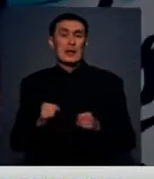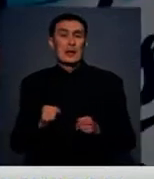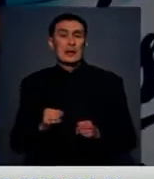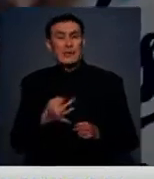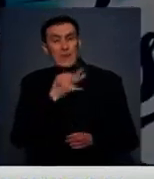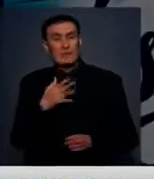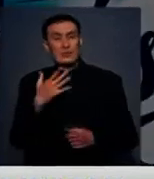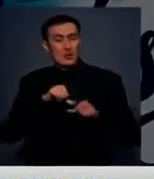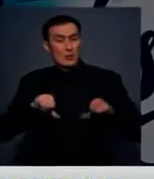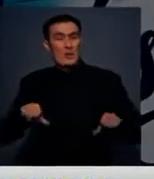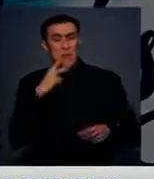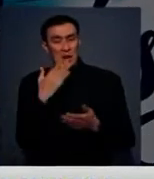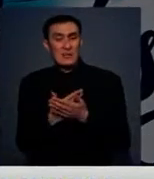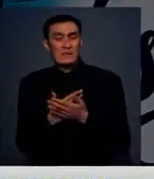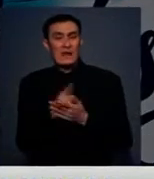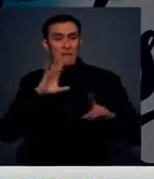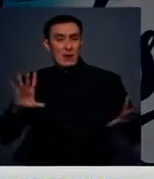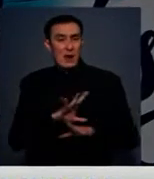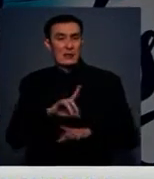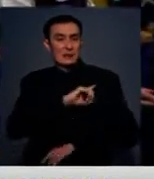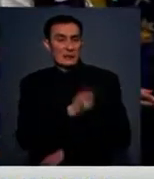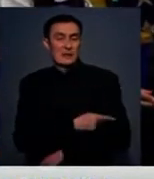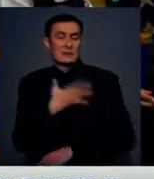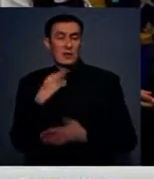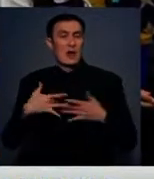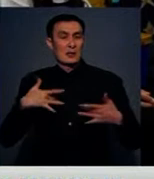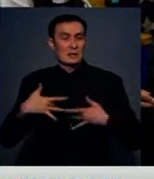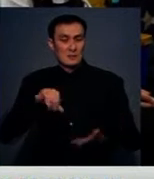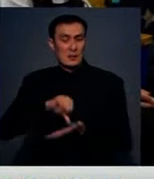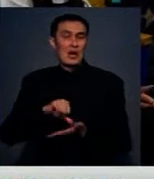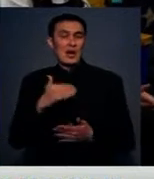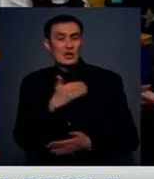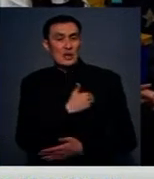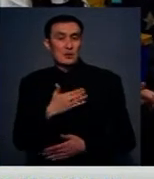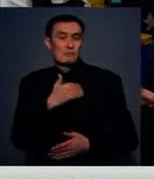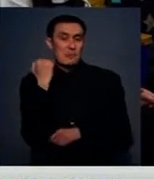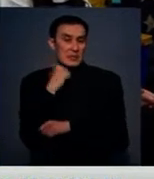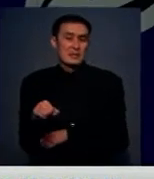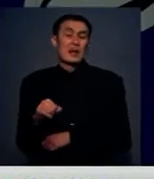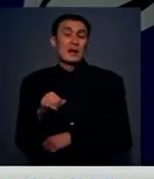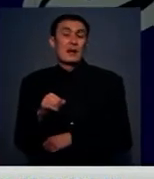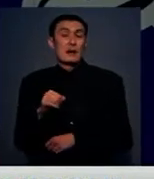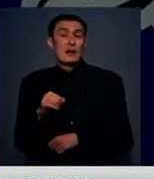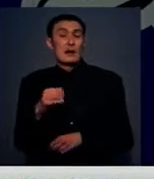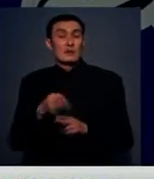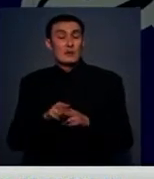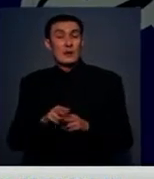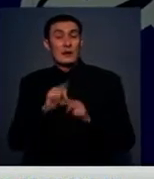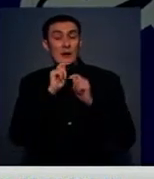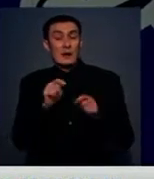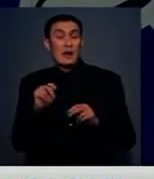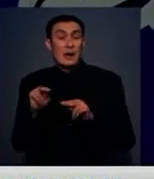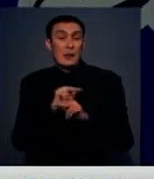жюри, демонстрируя вокальные данные и артистизм. Каждый конкурсант мечтает стать победителем, ведь на кону грант на